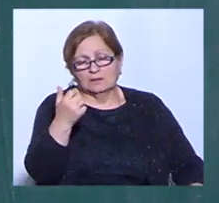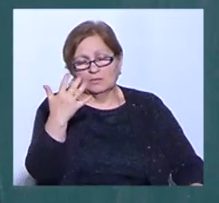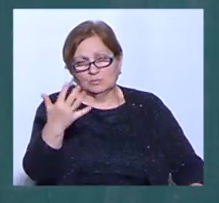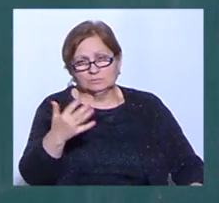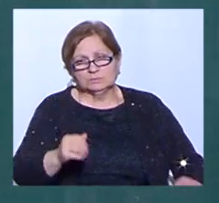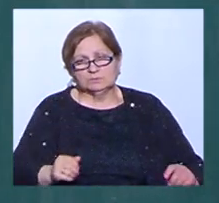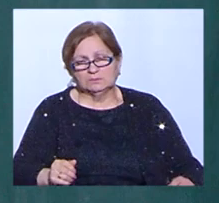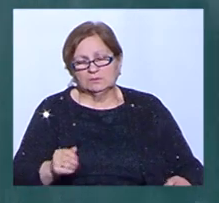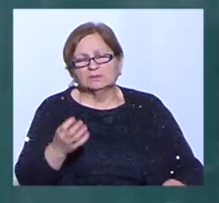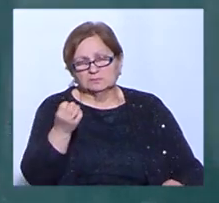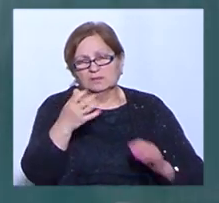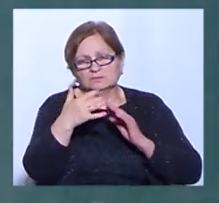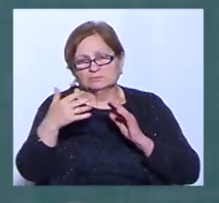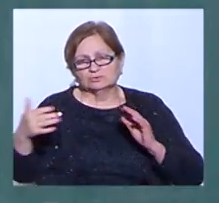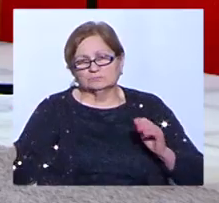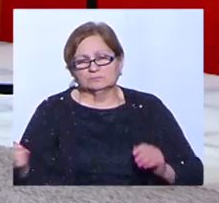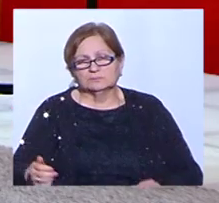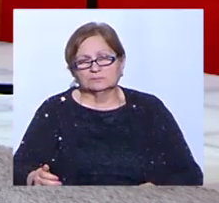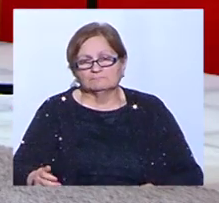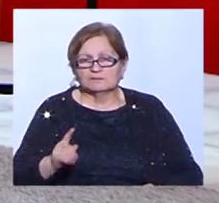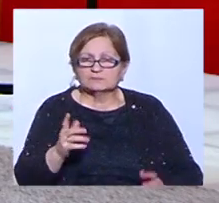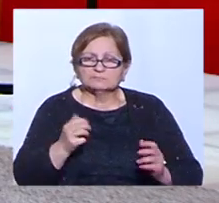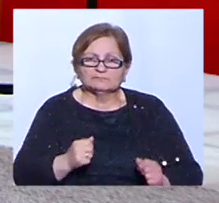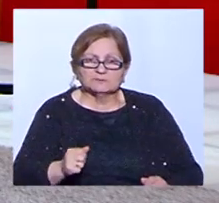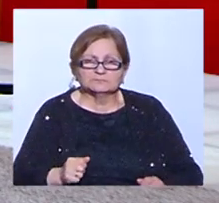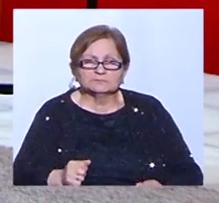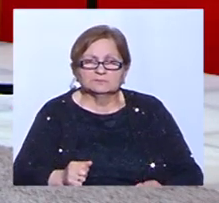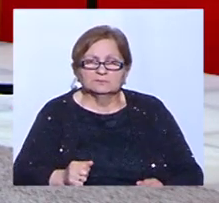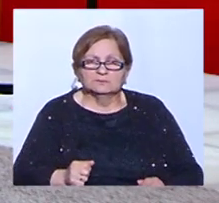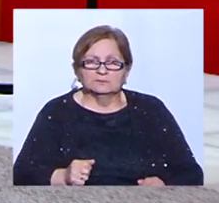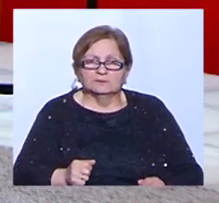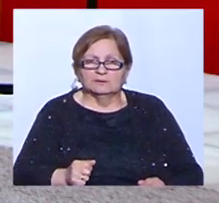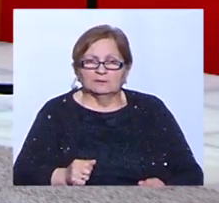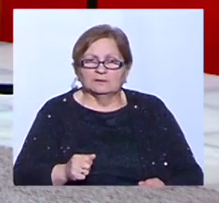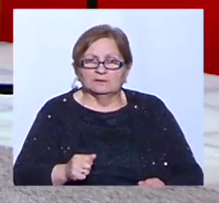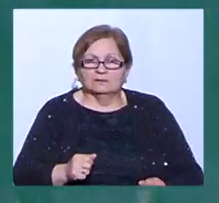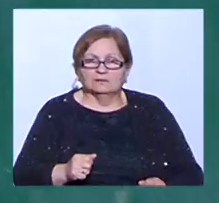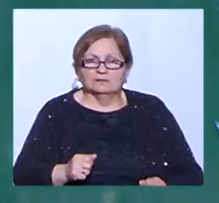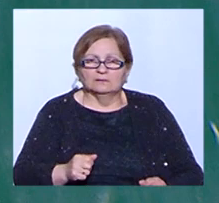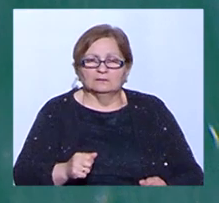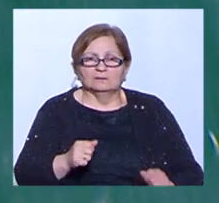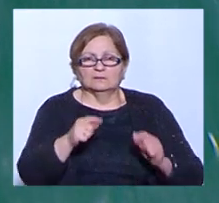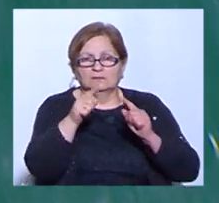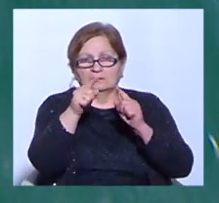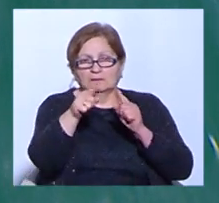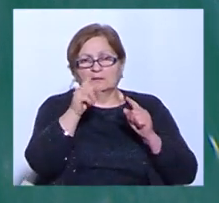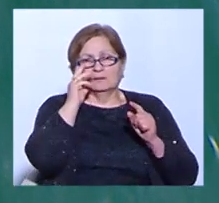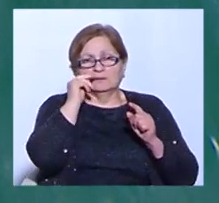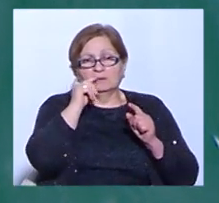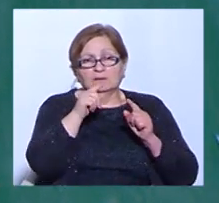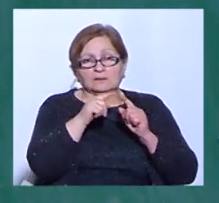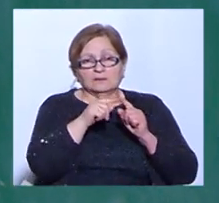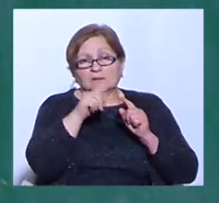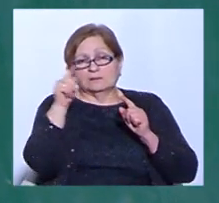A5. და ასე შემდეგ. ეხლა რას მივიღებთ? იმ რიცხვს, რა რიცხვითაც ყოველი შემდეგი წინასთან